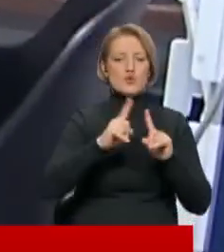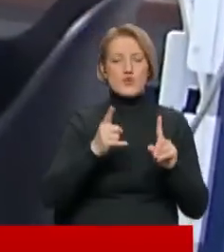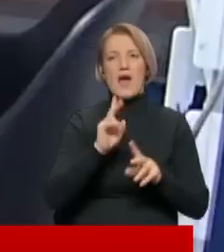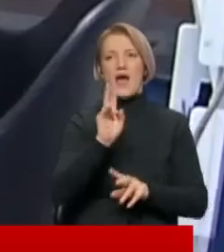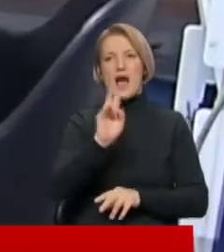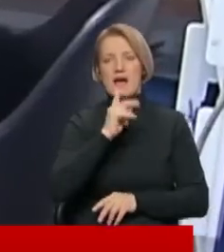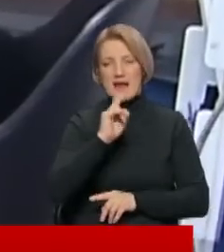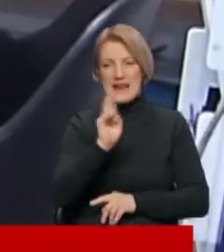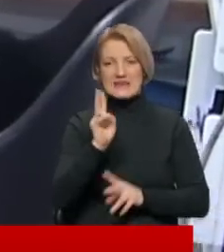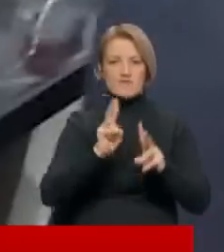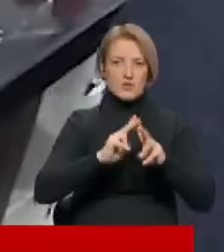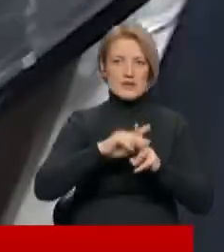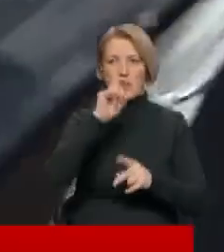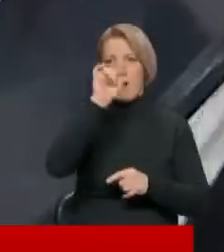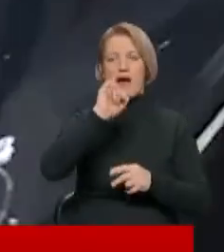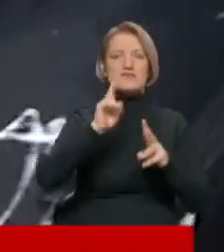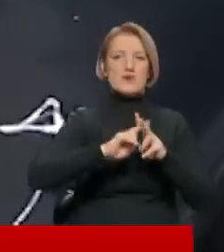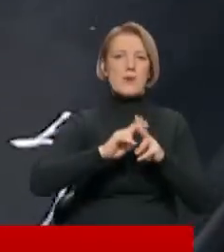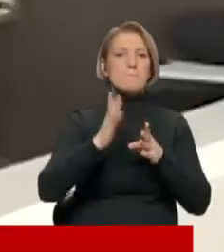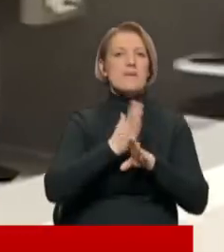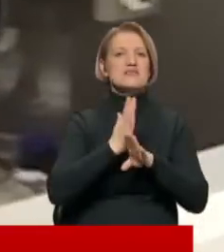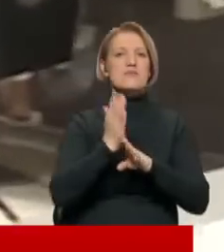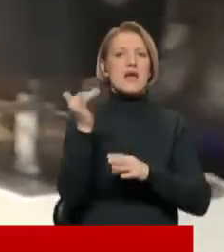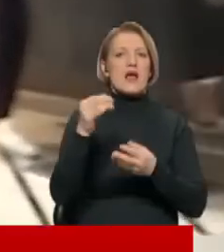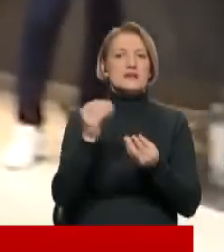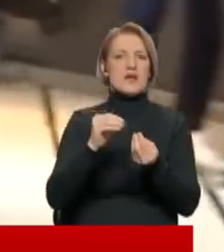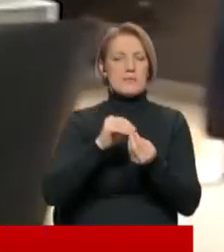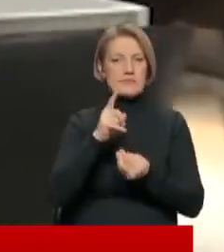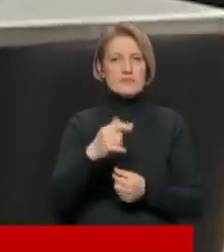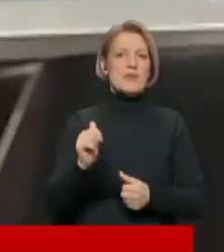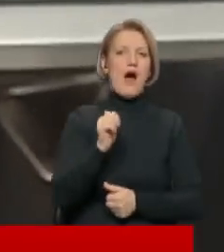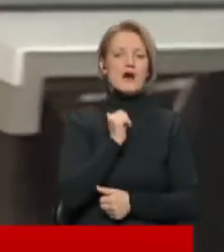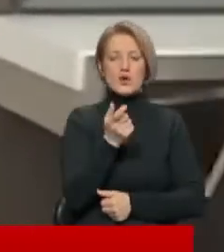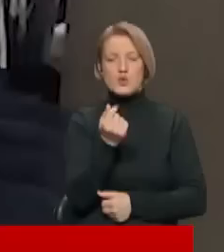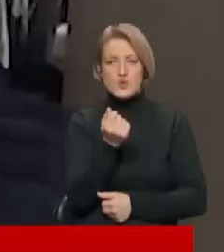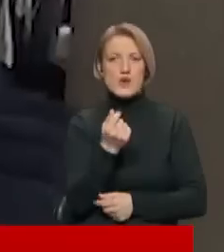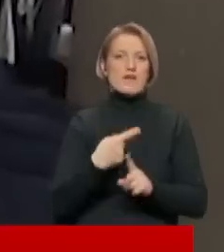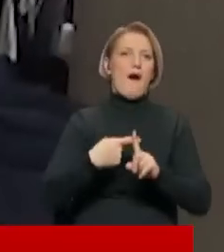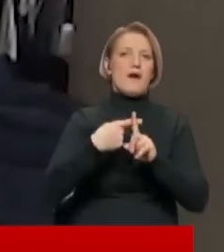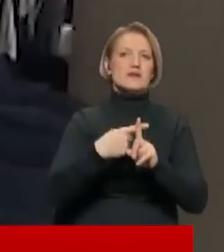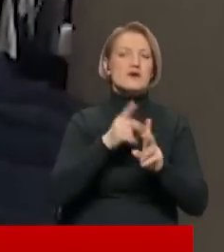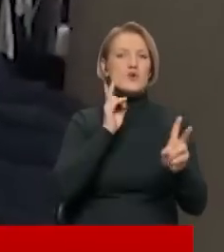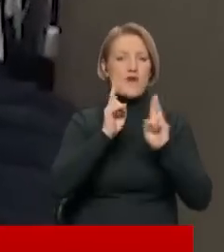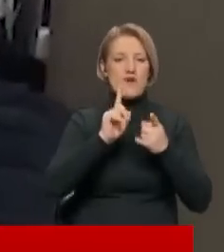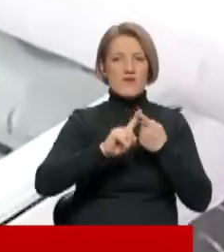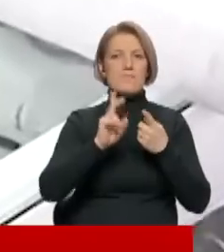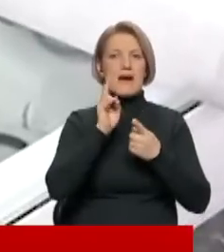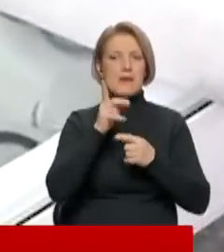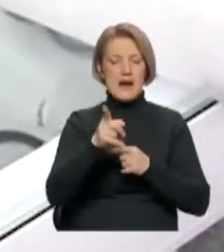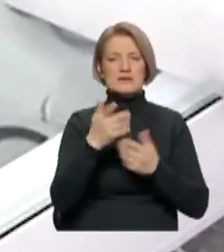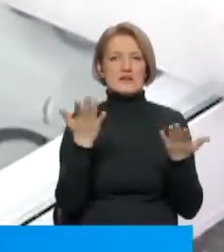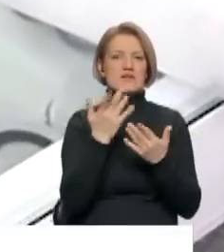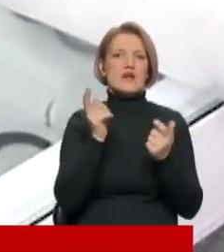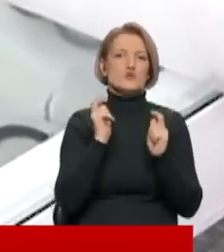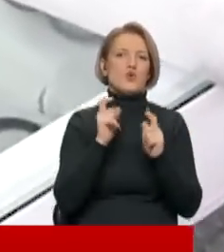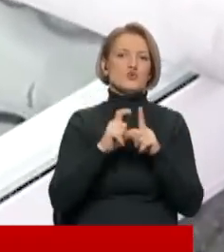elektrik su doğalgaz faturası malzemelere gelen zamlar üstüne asgari ücretteki artış Kuaför ve berberler zaten